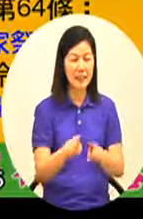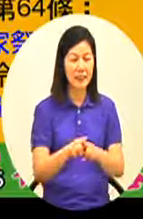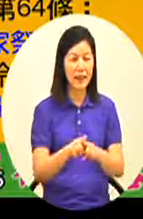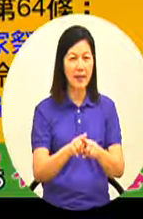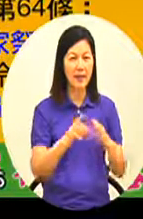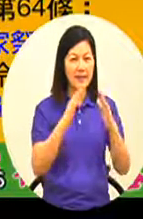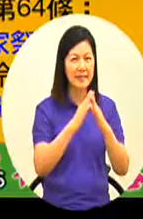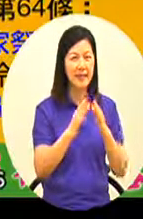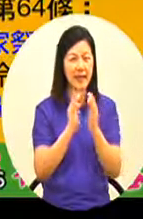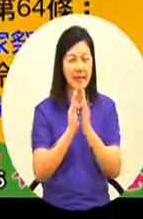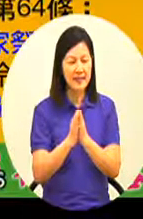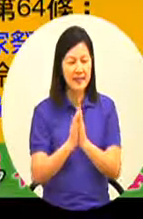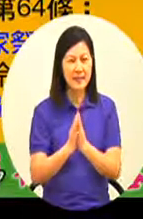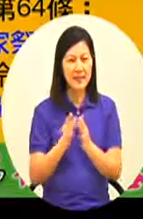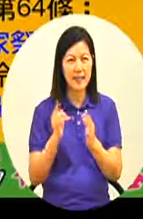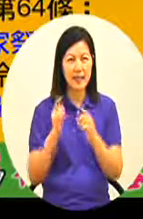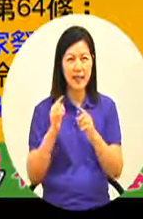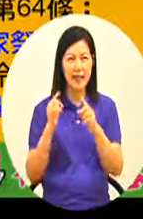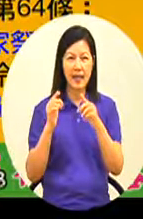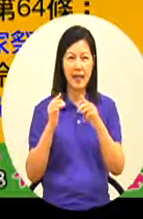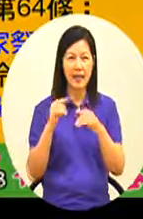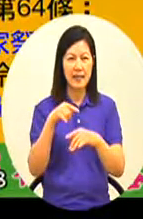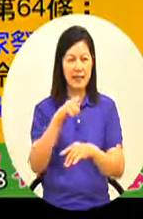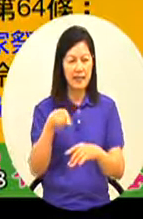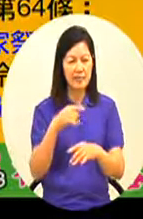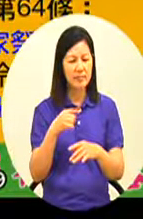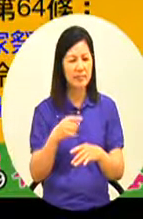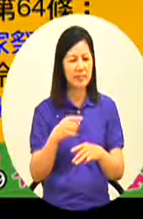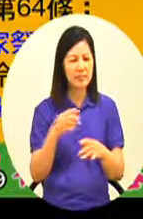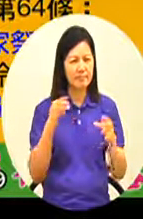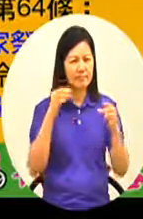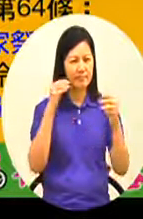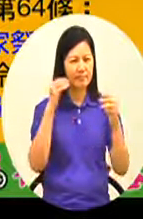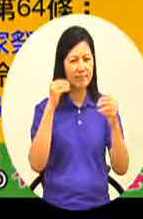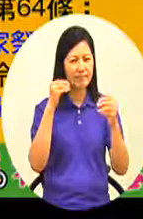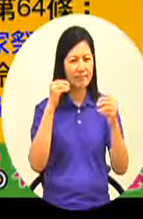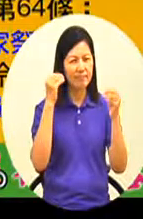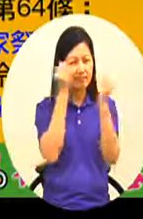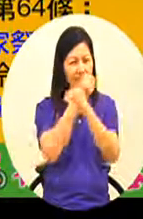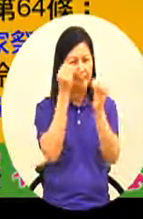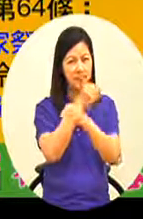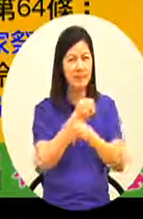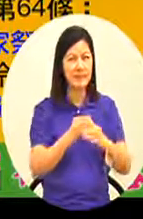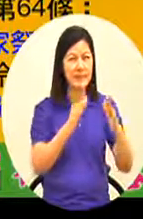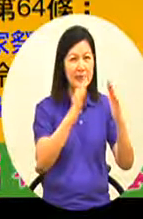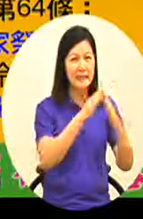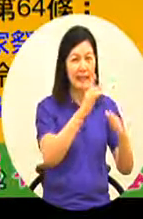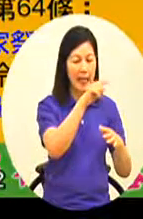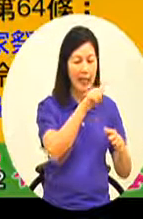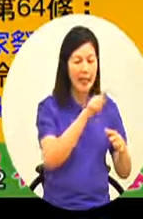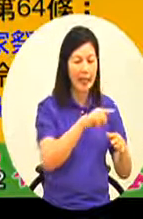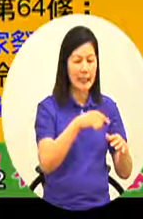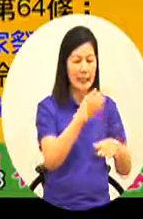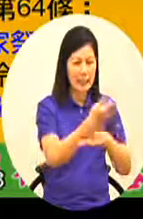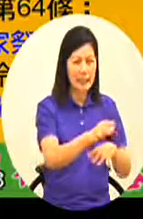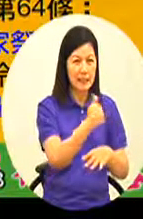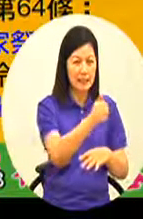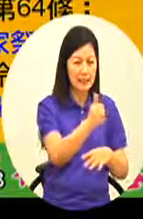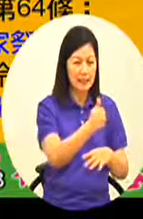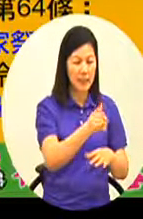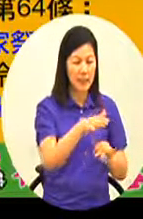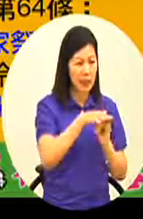家电、家，拢改混淆去哈。家电就是指往生者还没有出